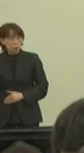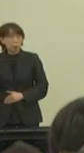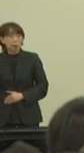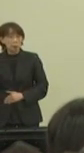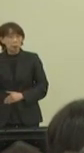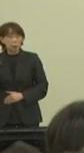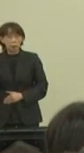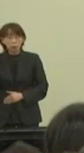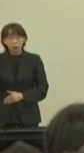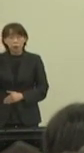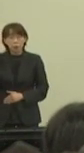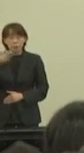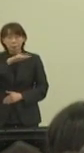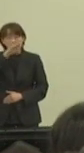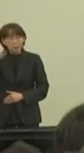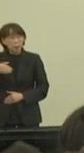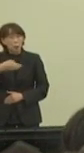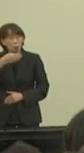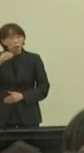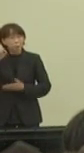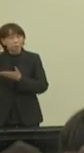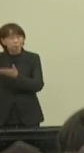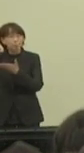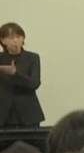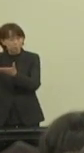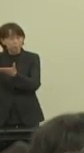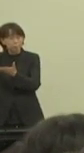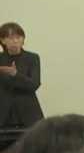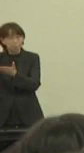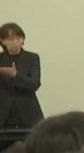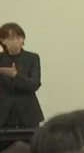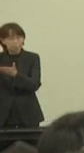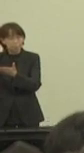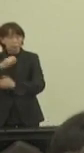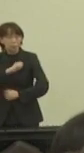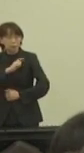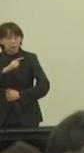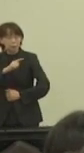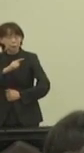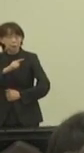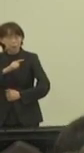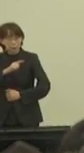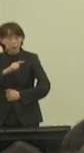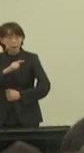機会を作り、今後の施策に反映させていきたいということです。